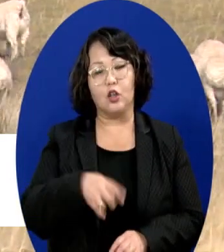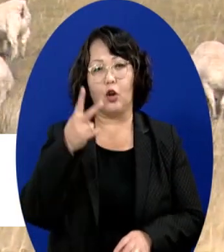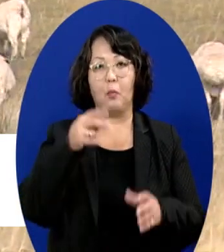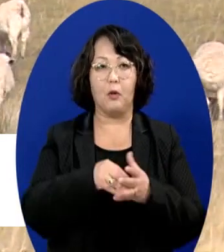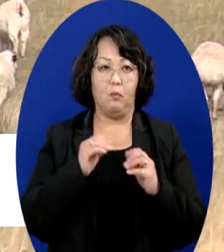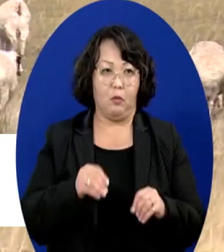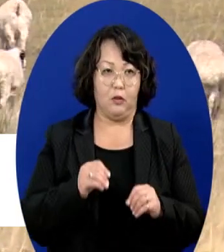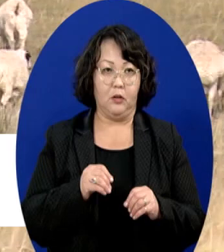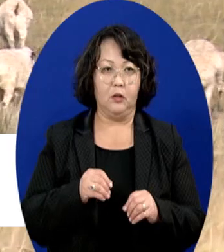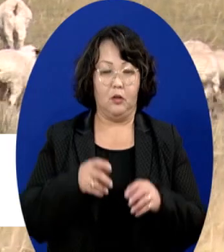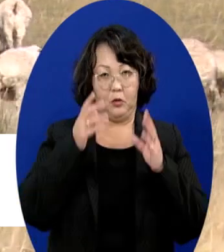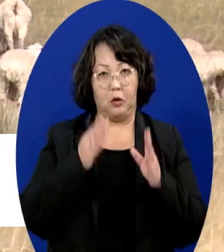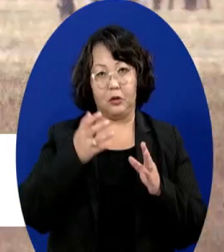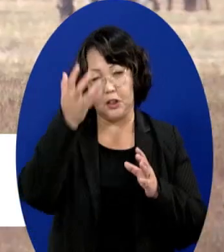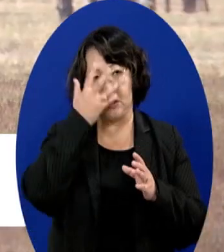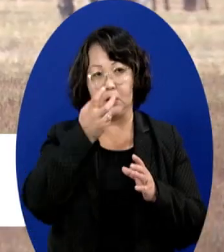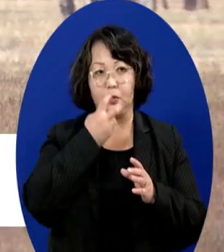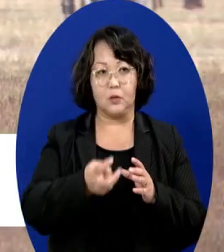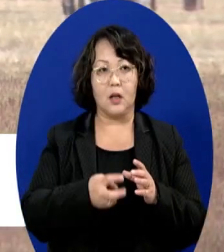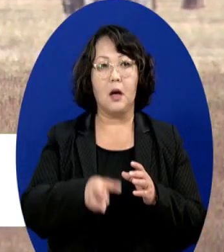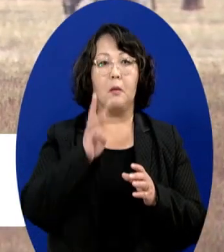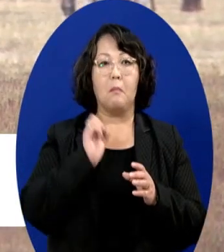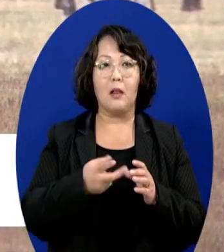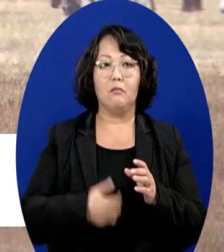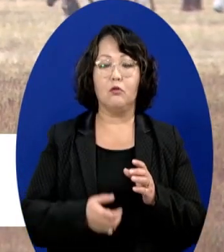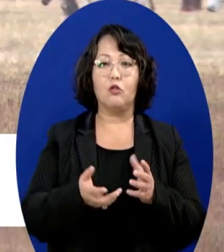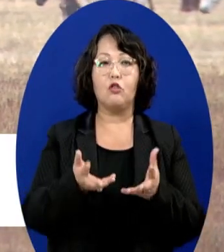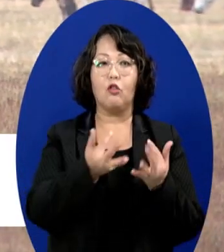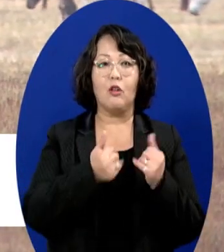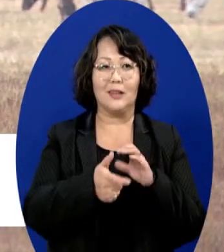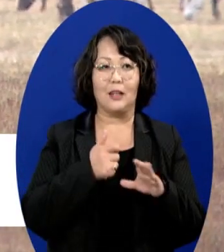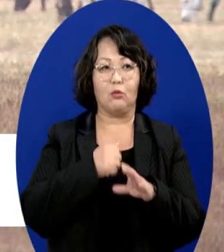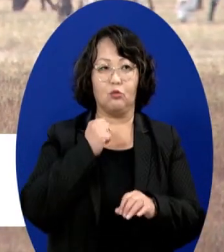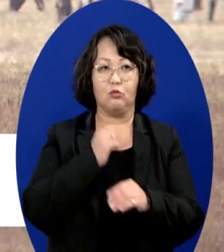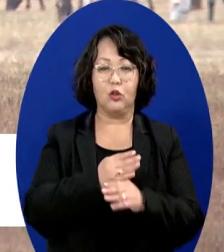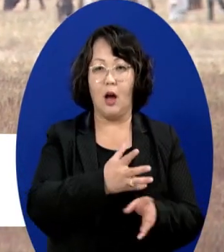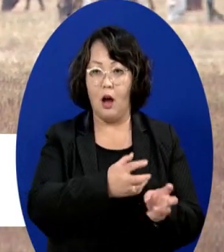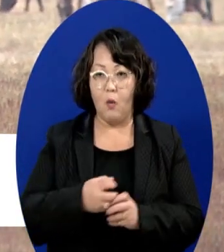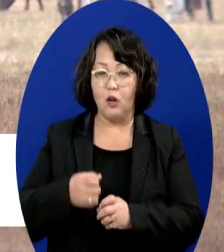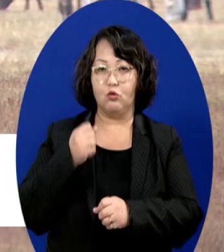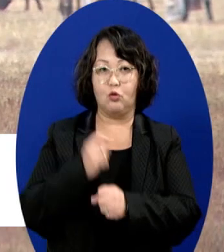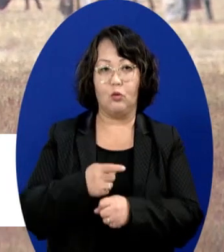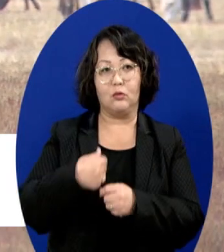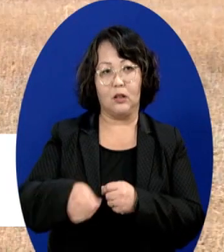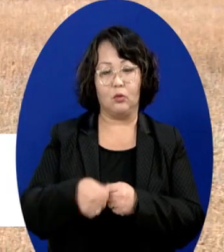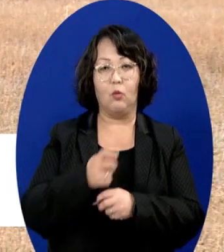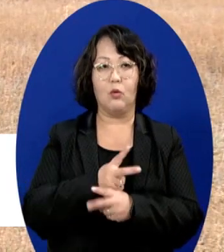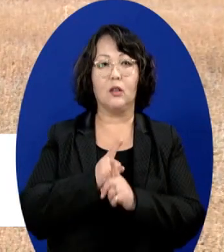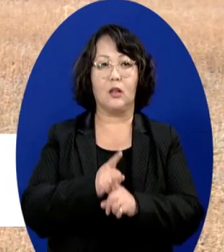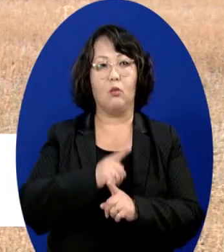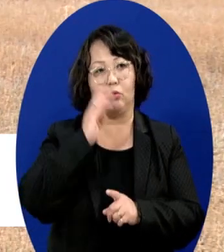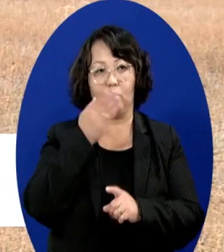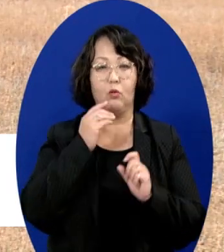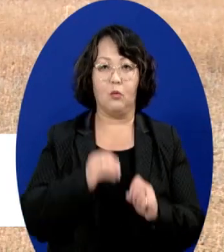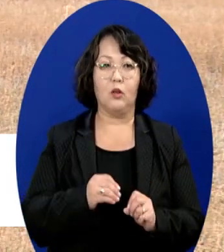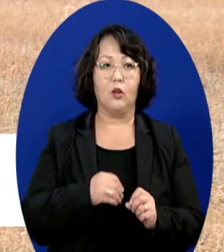тогтоодог бай гэж засгийн газар үзэж байна. Малын тоо толгойн татварын орлогын зориулалт болон зарцуулах чиглэлийг хуулиар тодорхой болгох